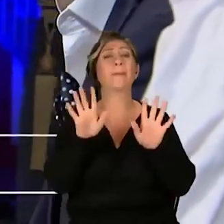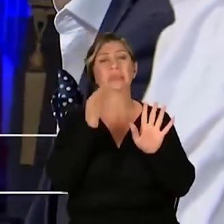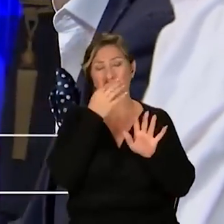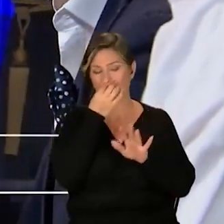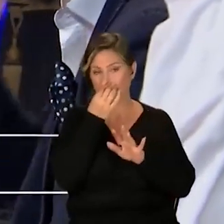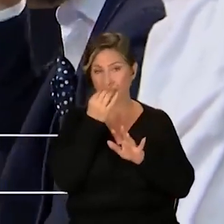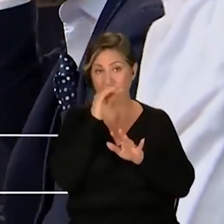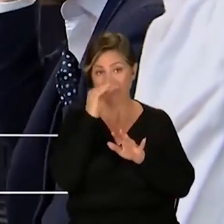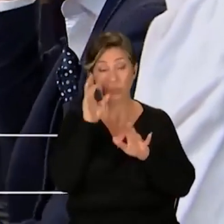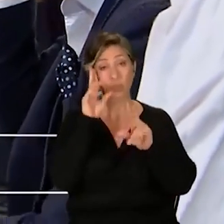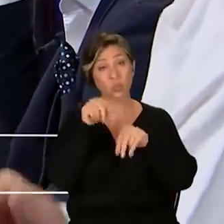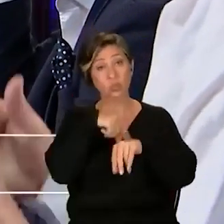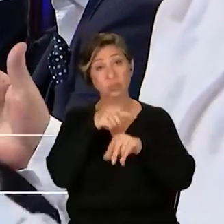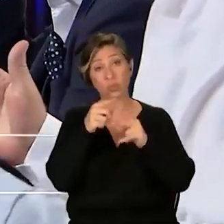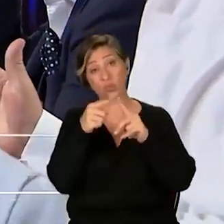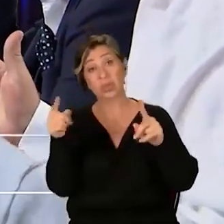de uyku süresi uzuyor.